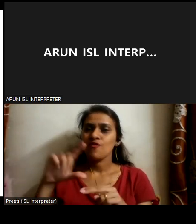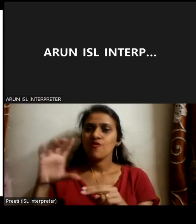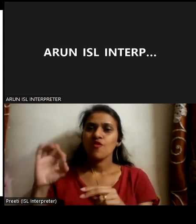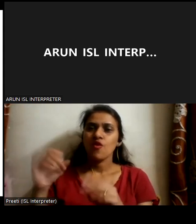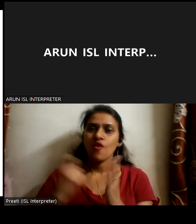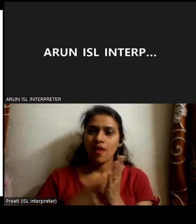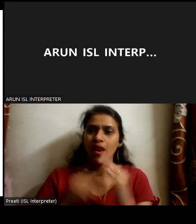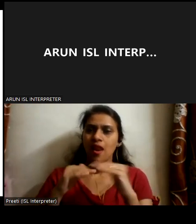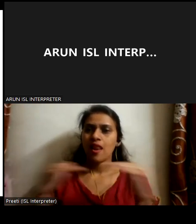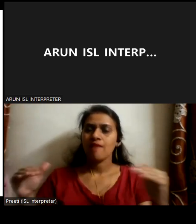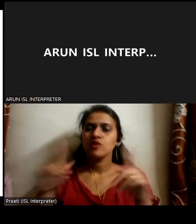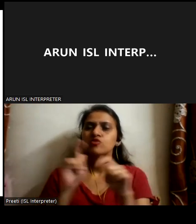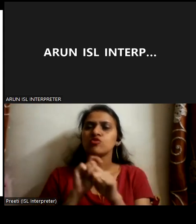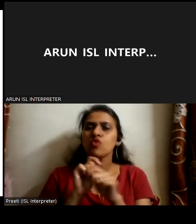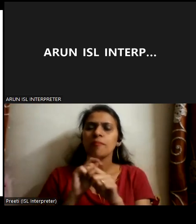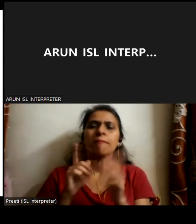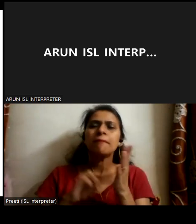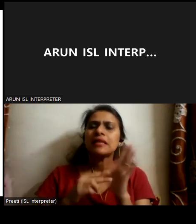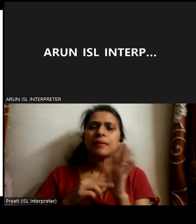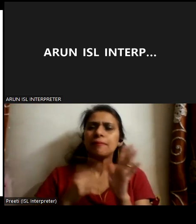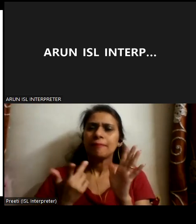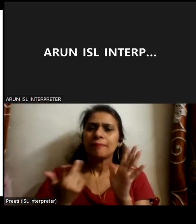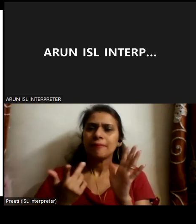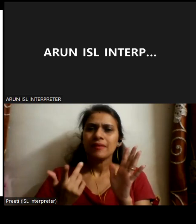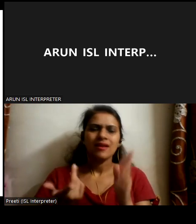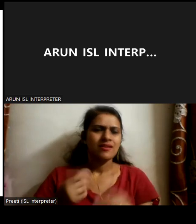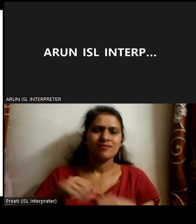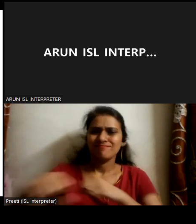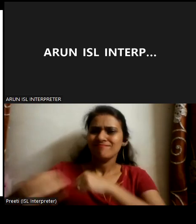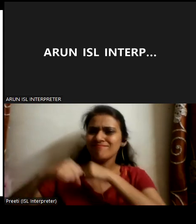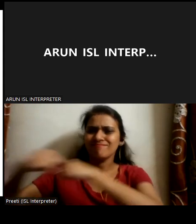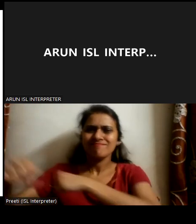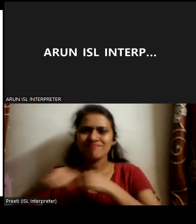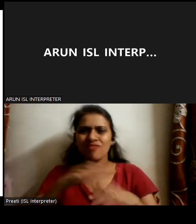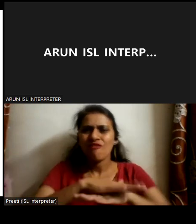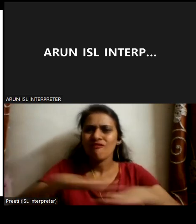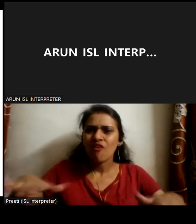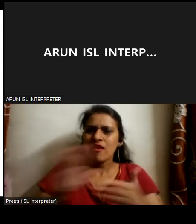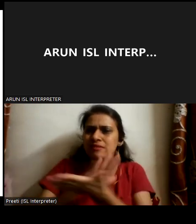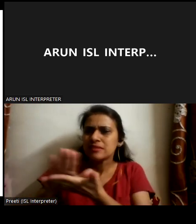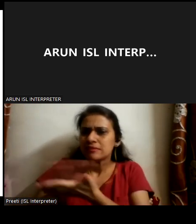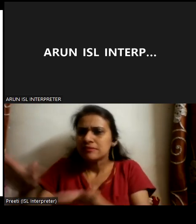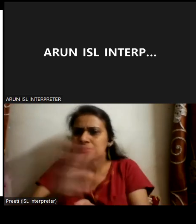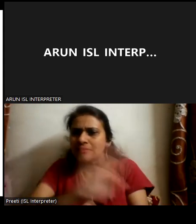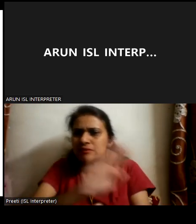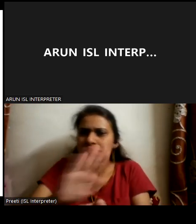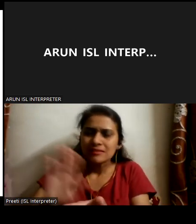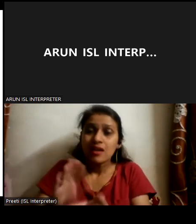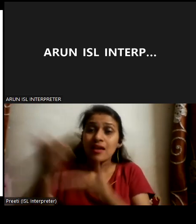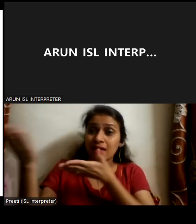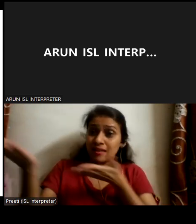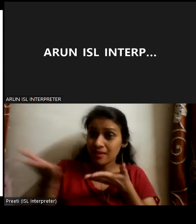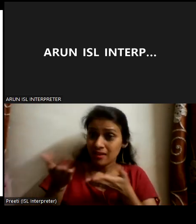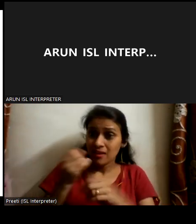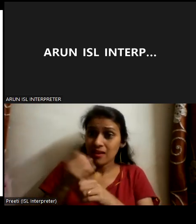कोई फ्लोर क्लीनिंग करेगा, कोई मॉपिंग करेगा, कोई जो आ रहे हैं ग्राहक उनको फ्रंट डेस्क पे